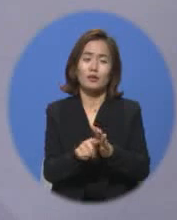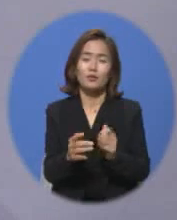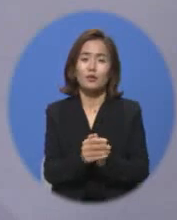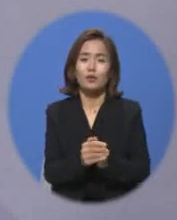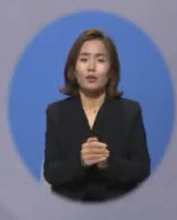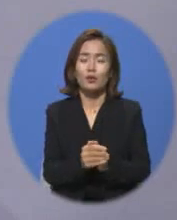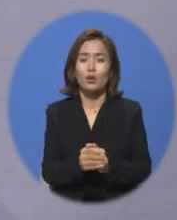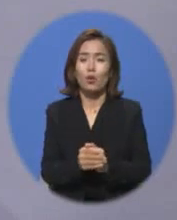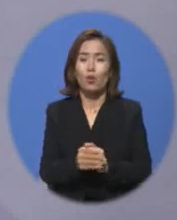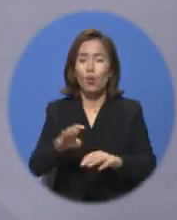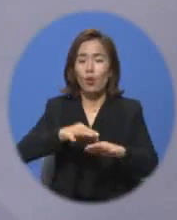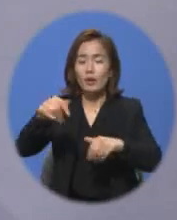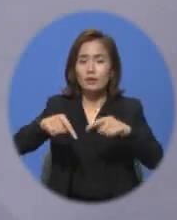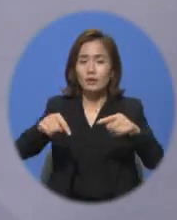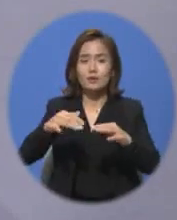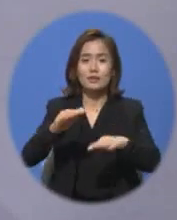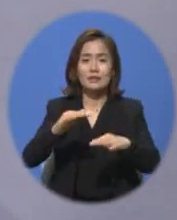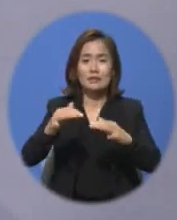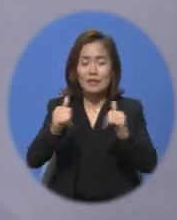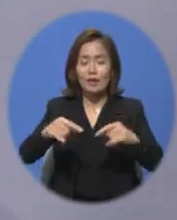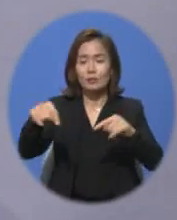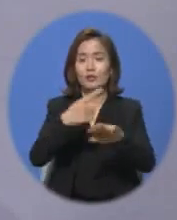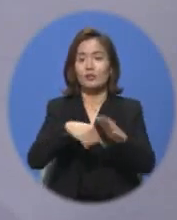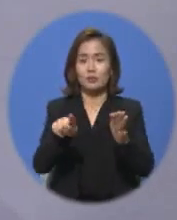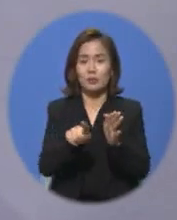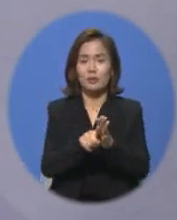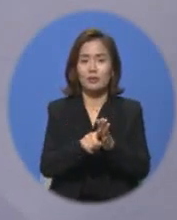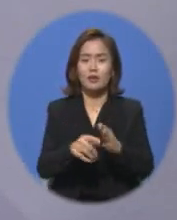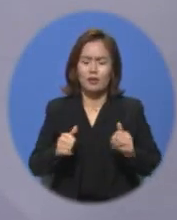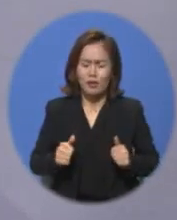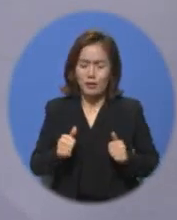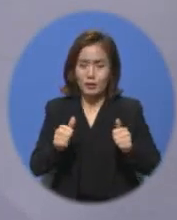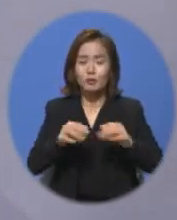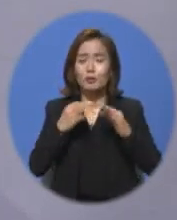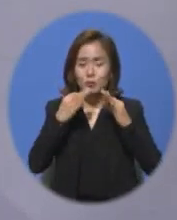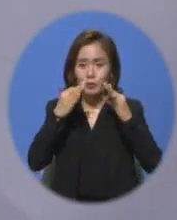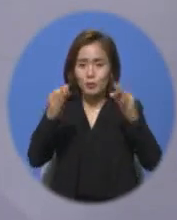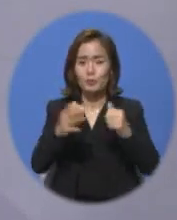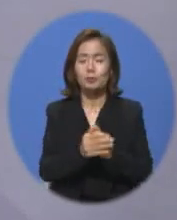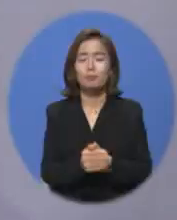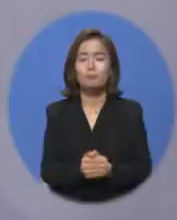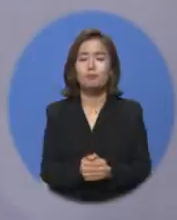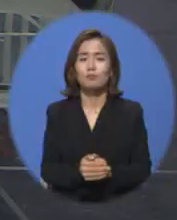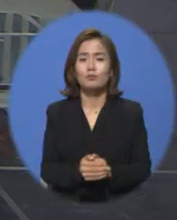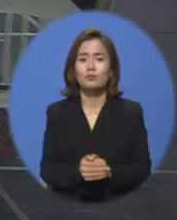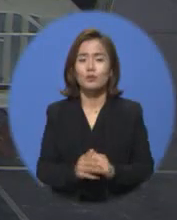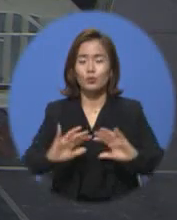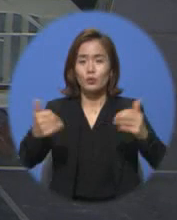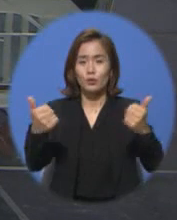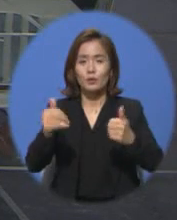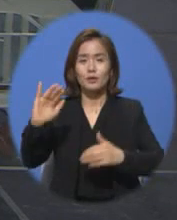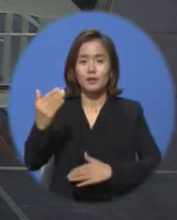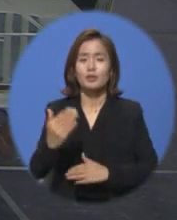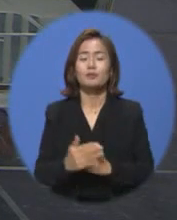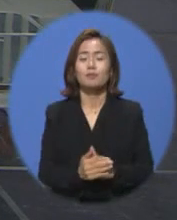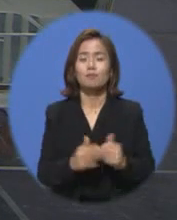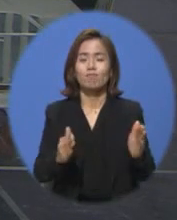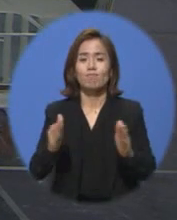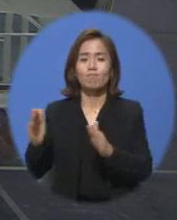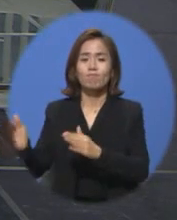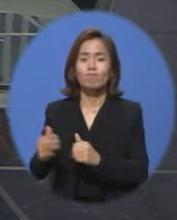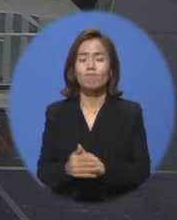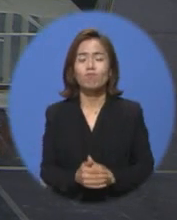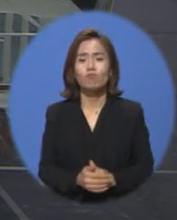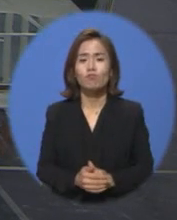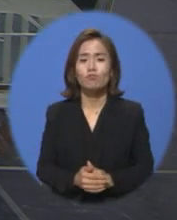주민들과지역구, 그리고광주를위해현장에서열심히일하는,왕실 정치와인간중심정치를실천하는국회의원이되겠습니다. 감사합니다. 예.